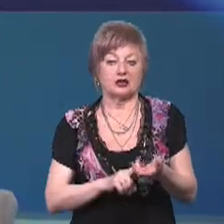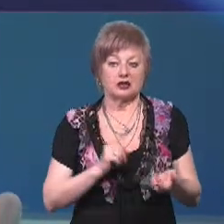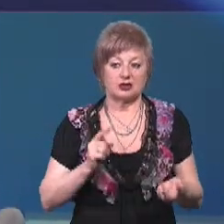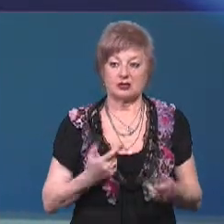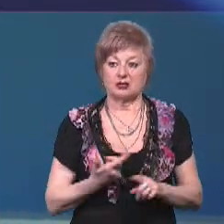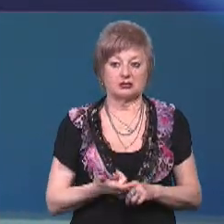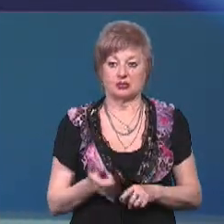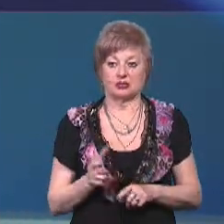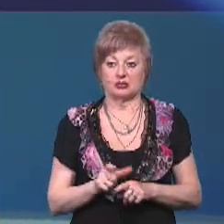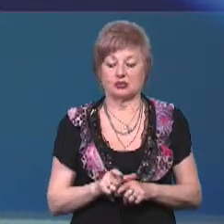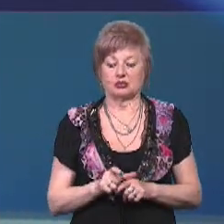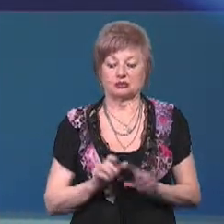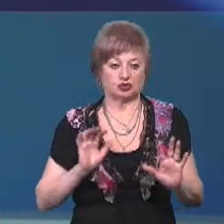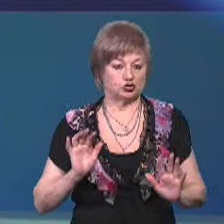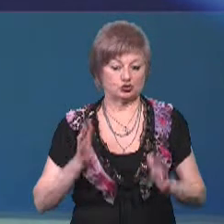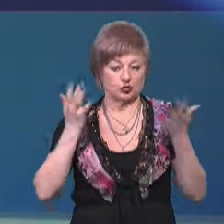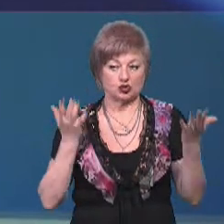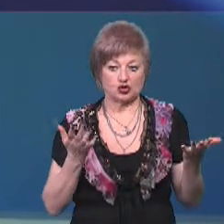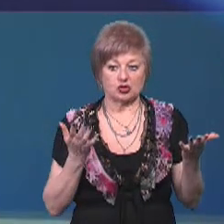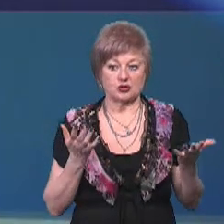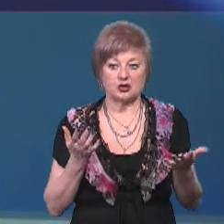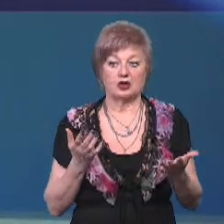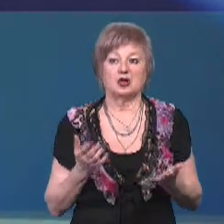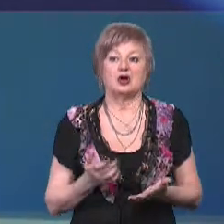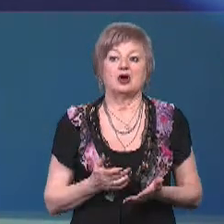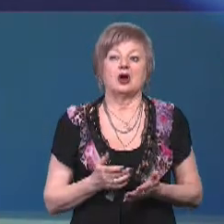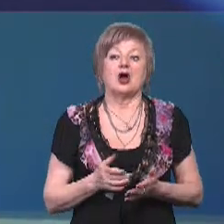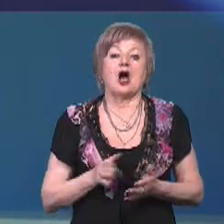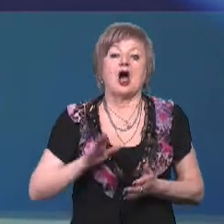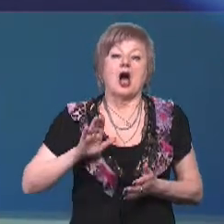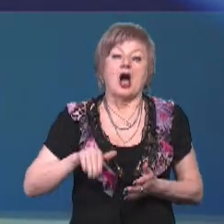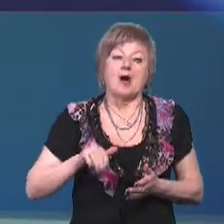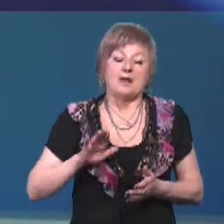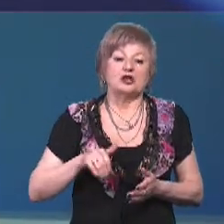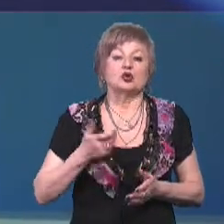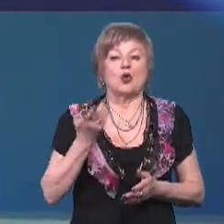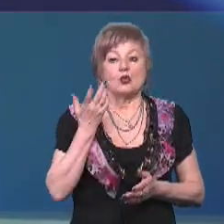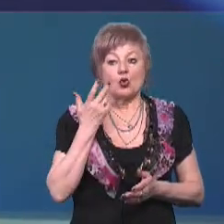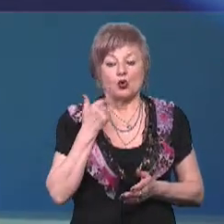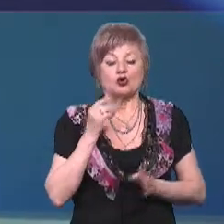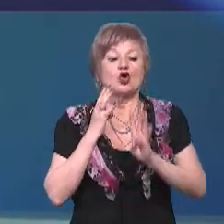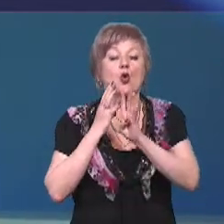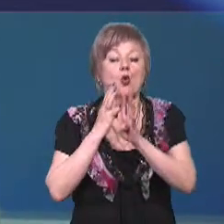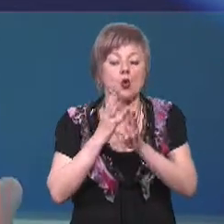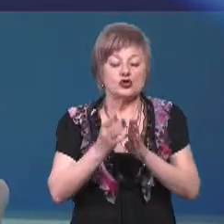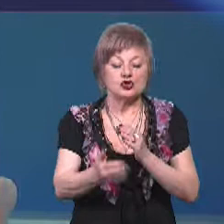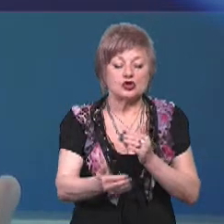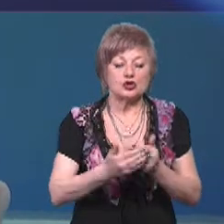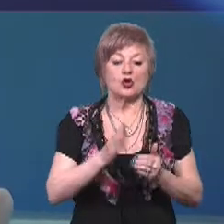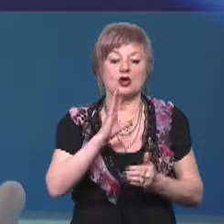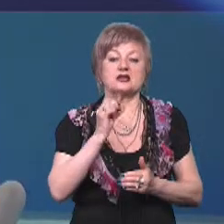крайній кричущий случай, випадок. А потім, коли дойде черга до